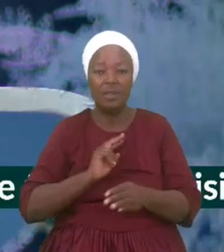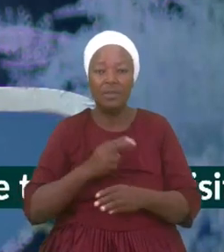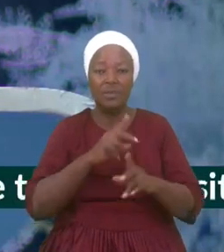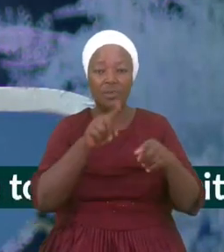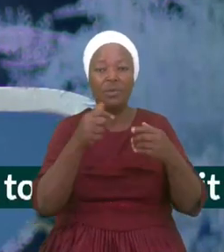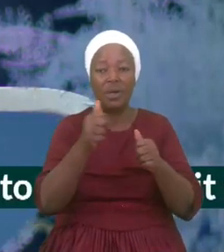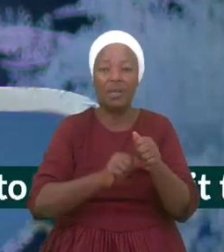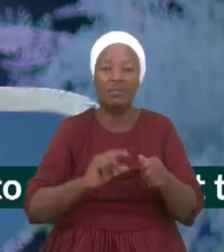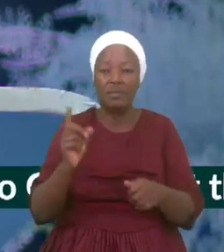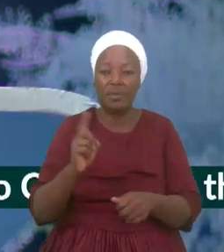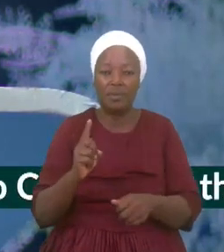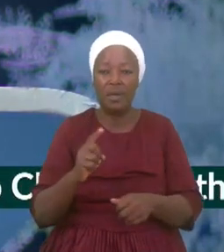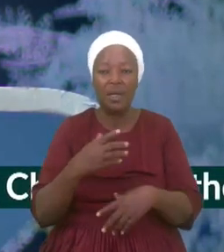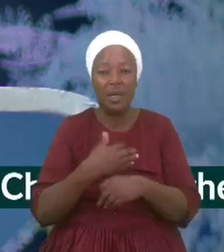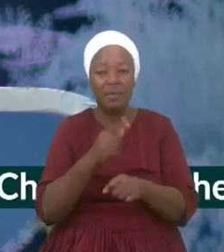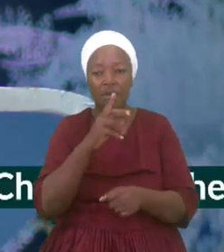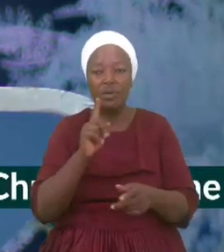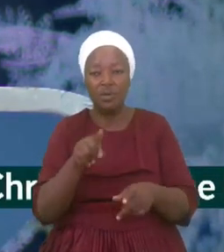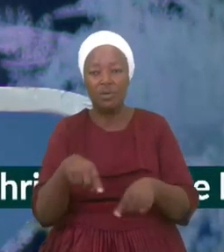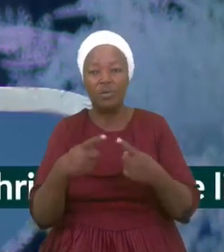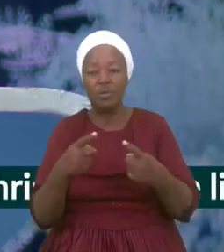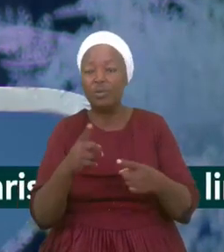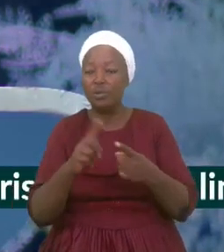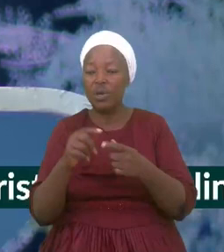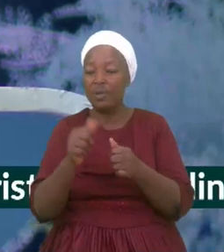il y aura un programme un banquet